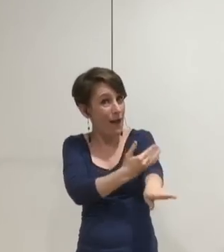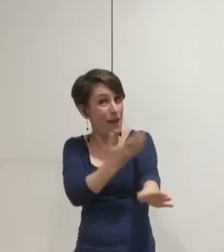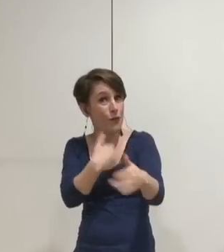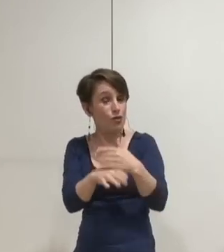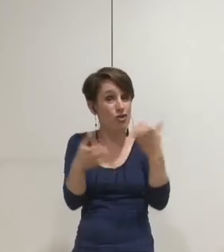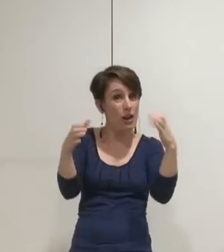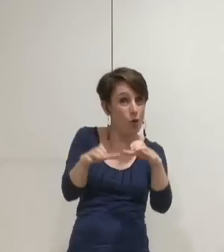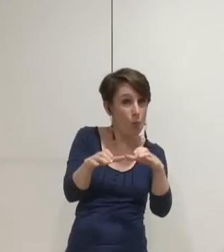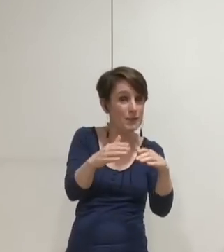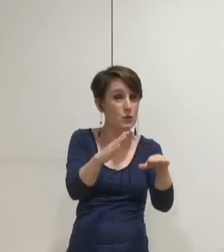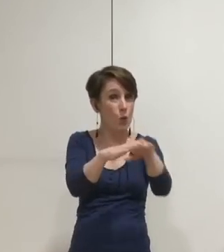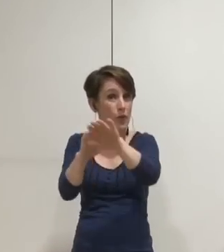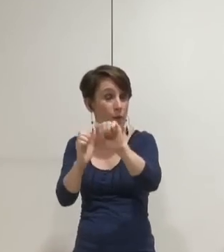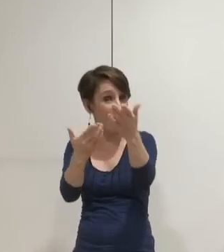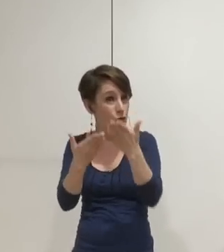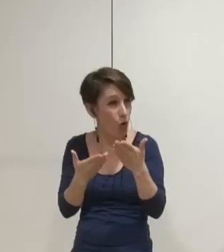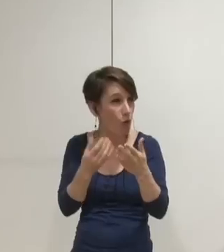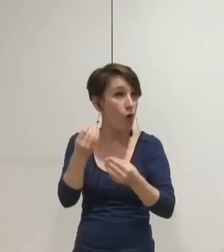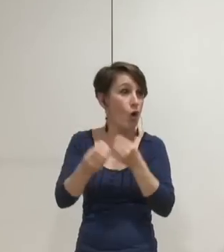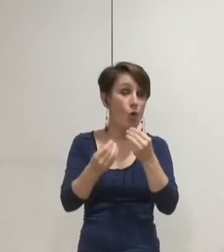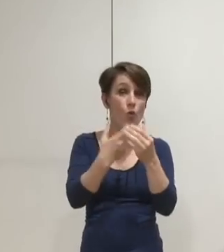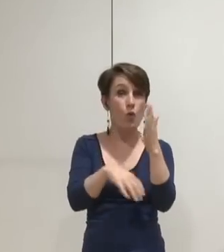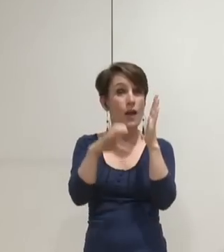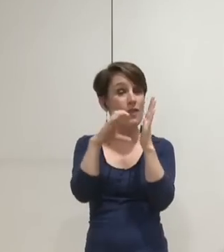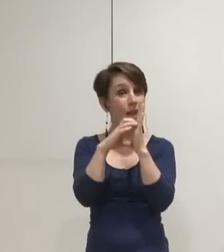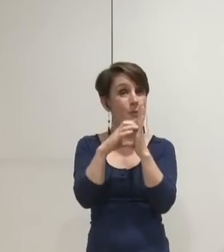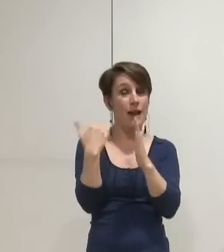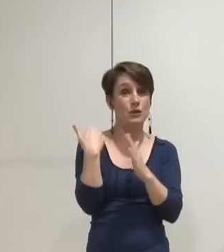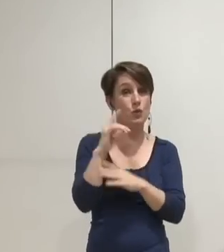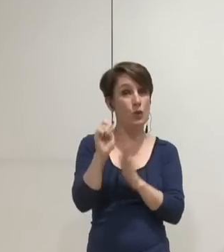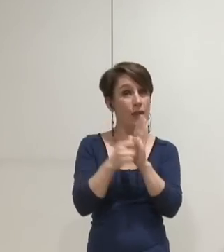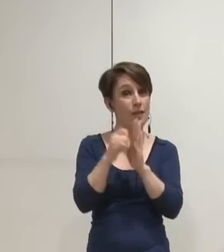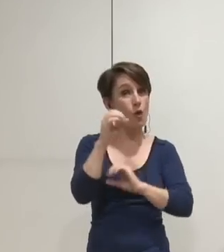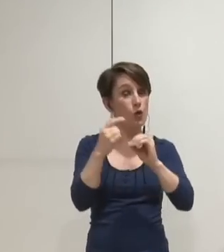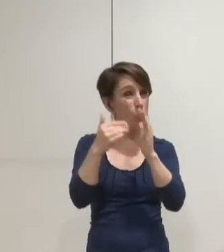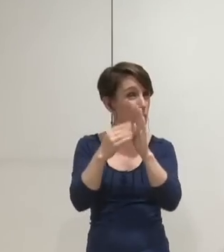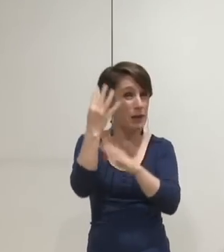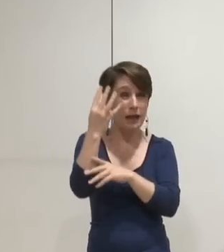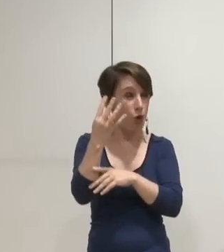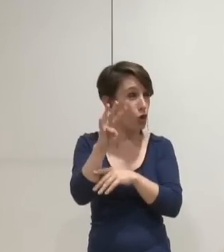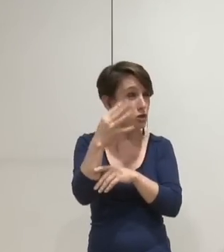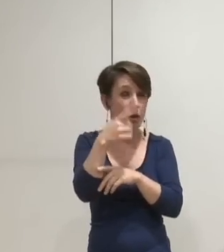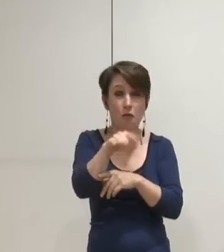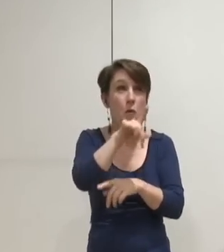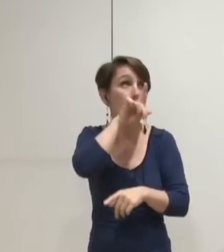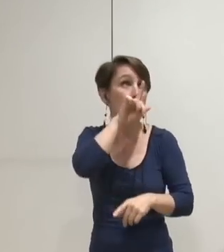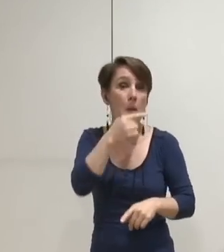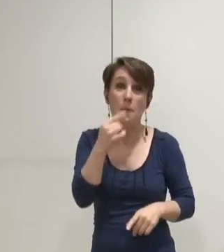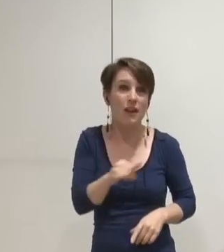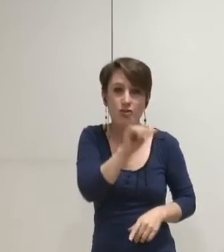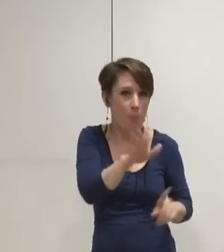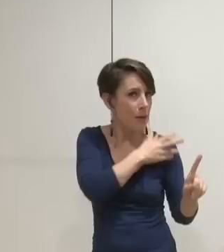délibération portée par vous-même monsieur Viard en octobre 2014 il y a donc deux possibilités